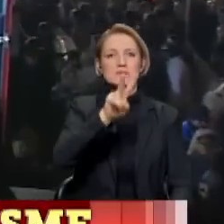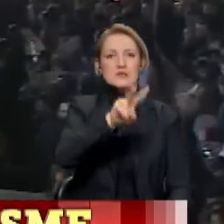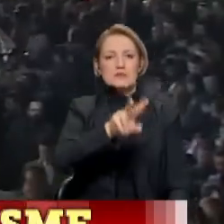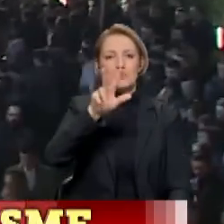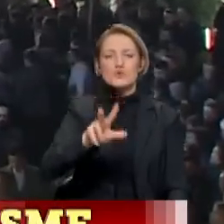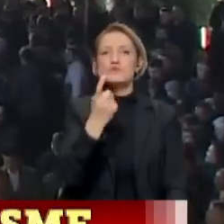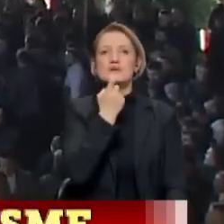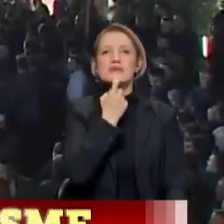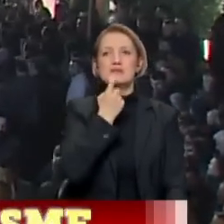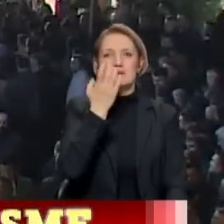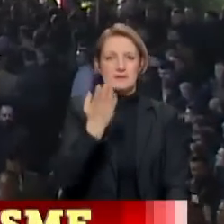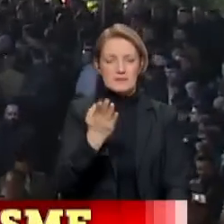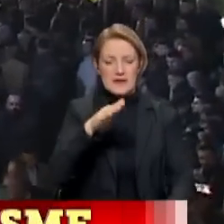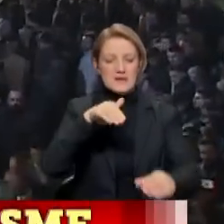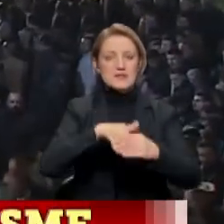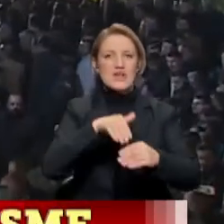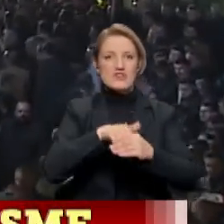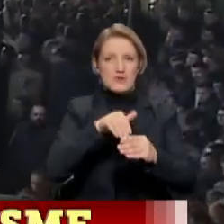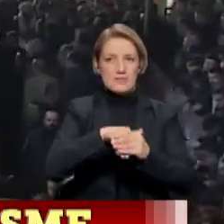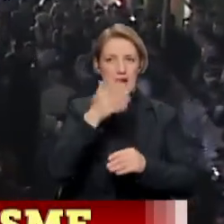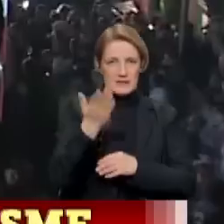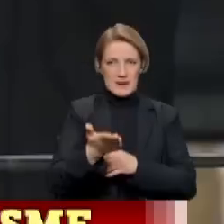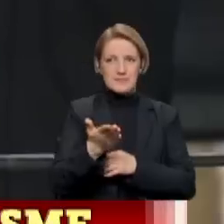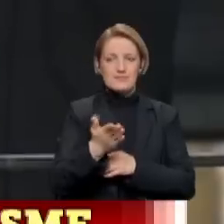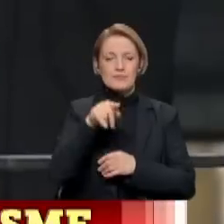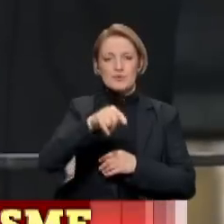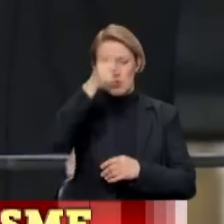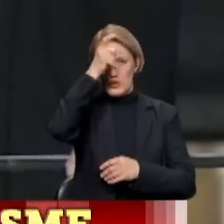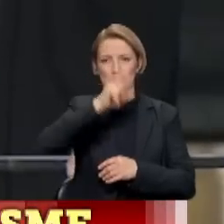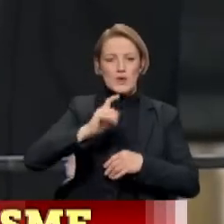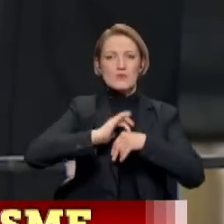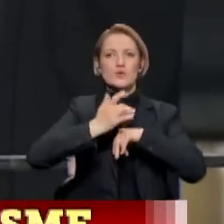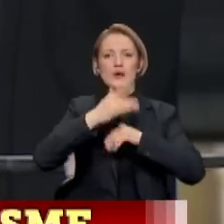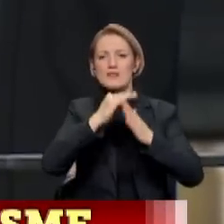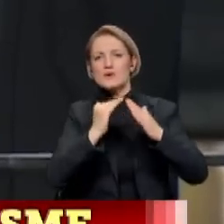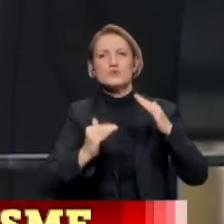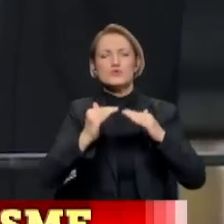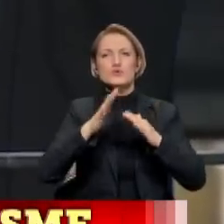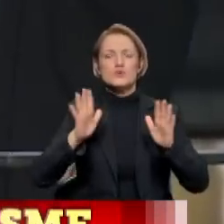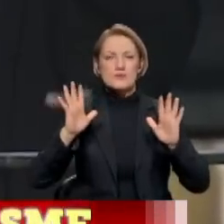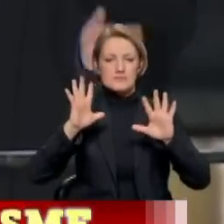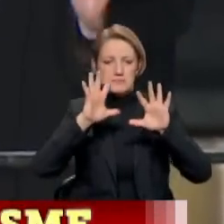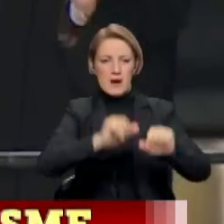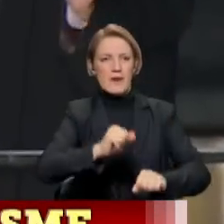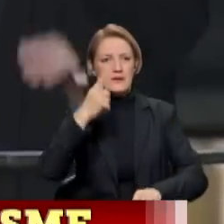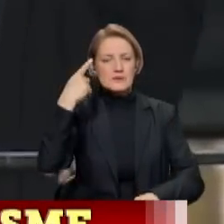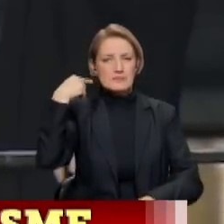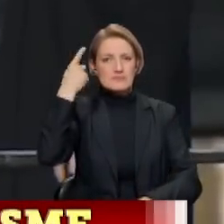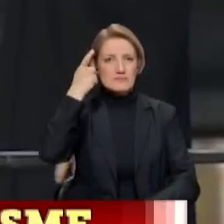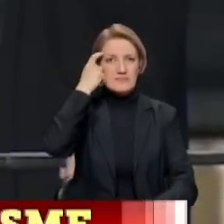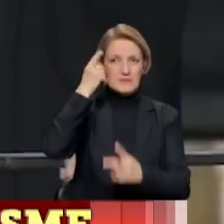2023 yılında seçimlerde bu ülkenin üstüne çökmeye çalışan